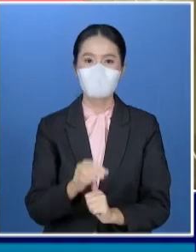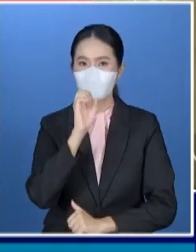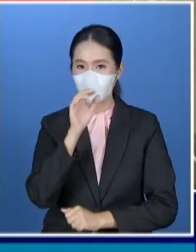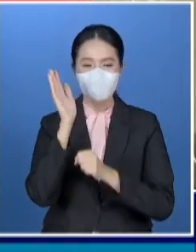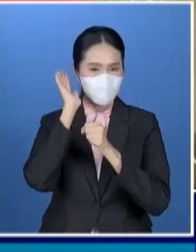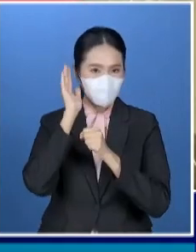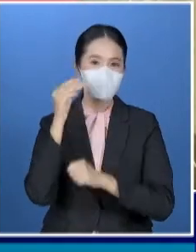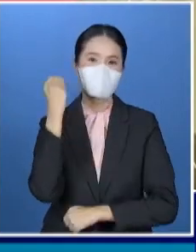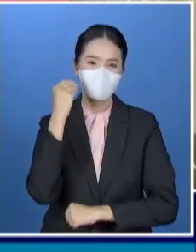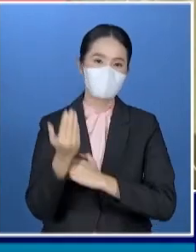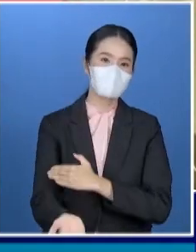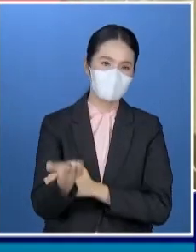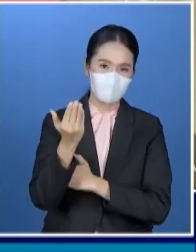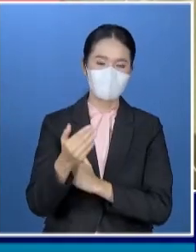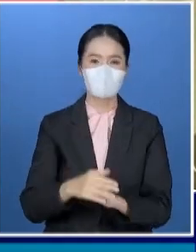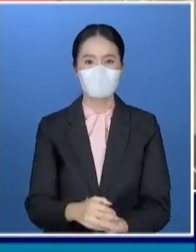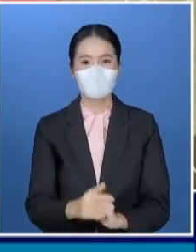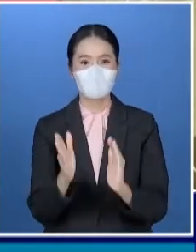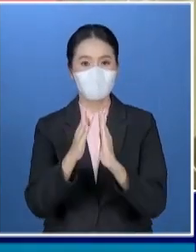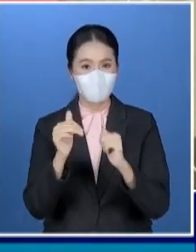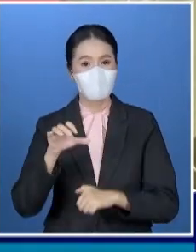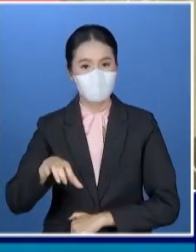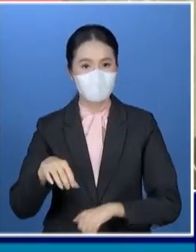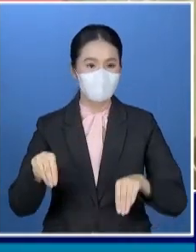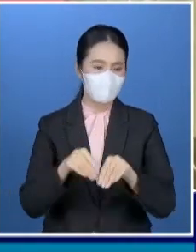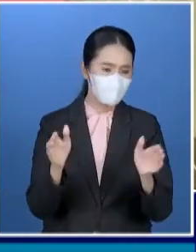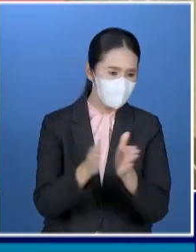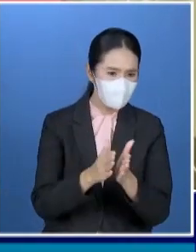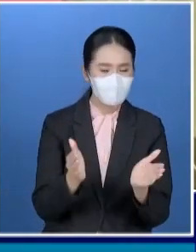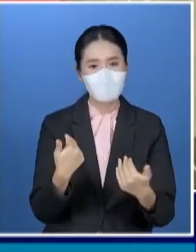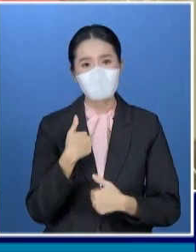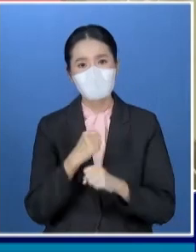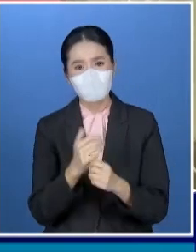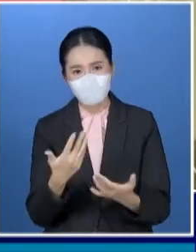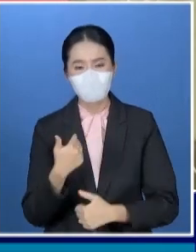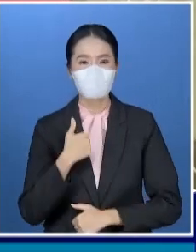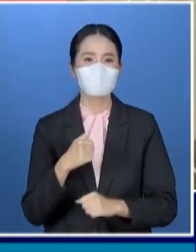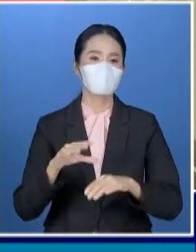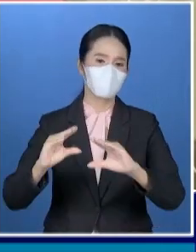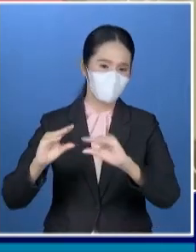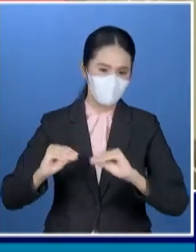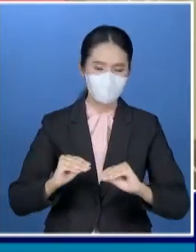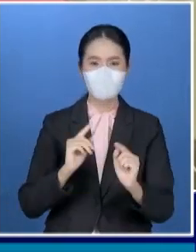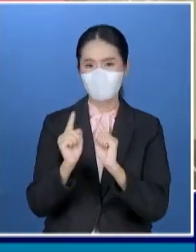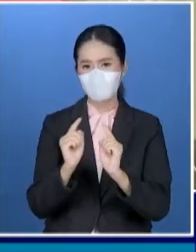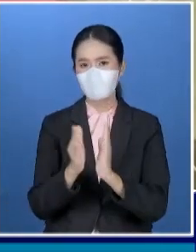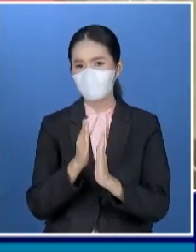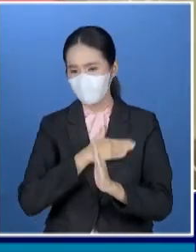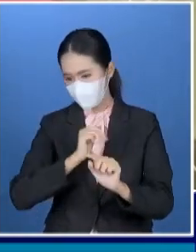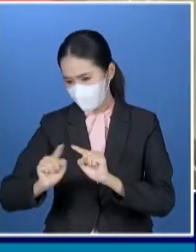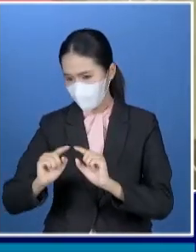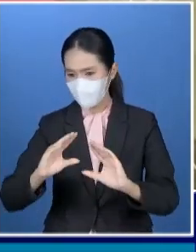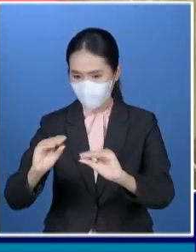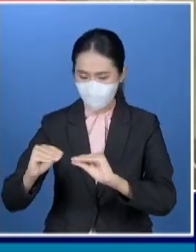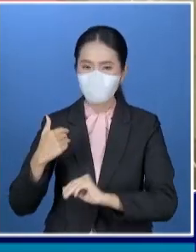เสียงตำสายในทุกๆเช้าส่วนทางวัดนะคะอยู่ร่วมกันยังไงจริงๆในช่วงแรกมีการประชุมปรึกษาหารือกับพระลูกวัดกันก่อนน